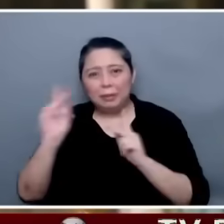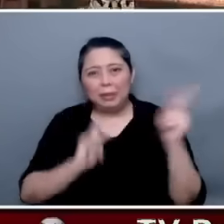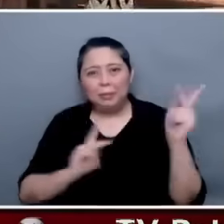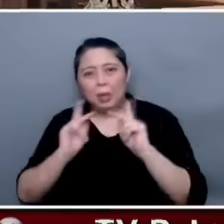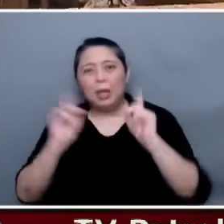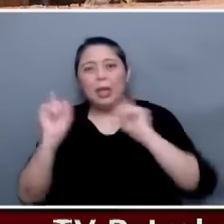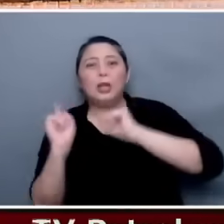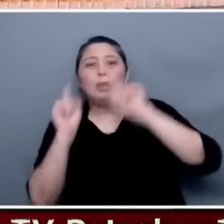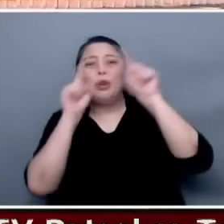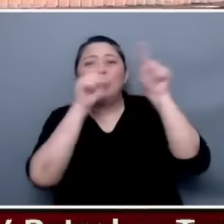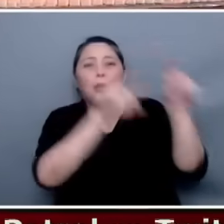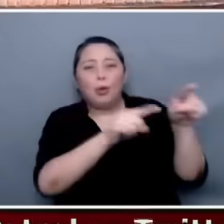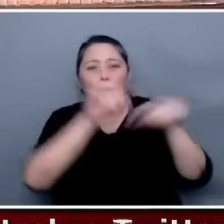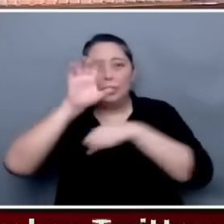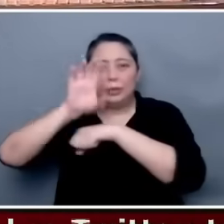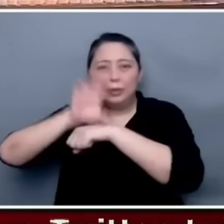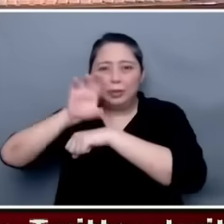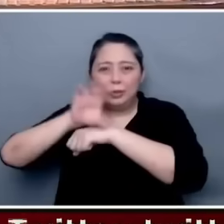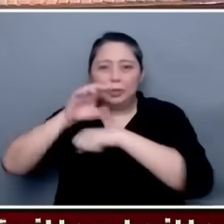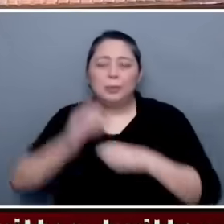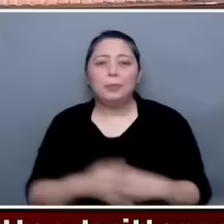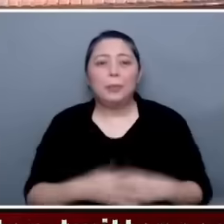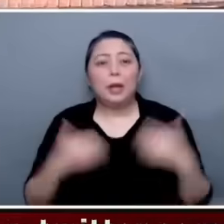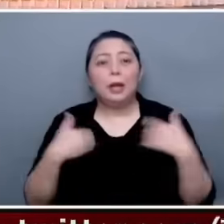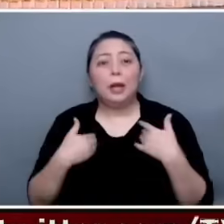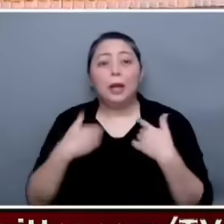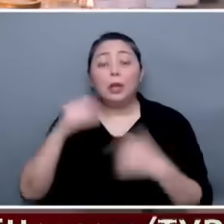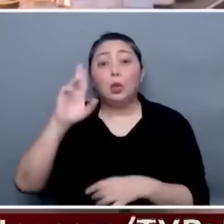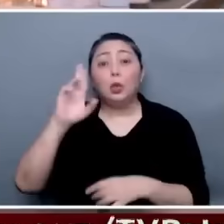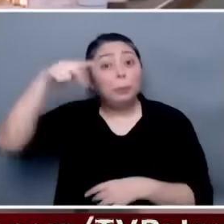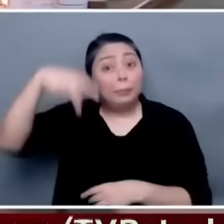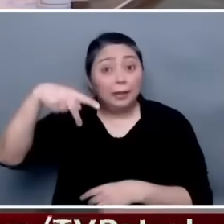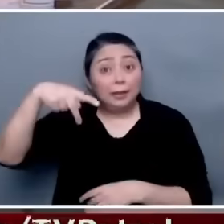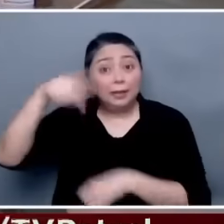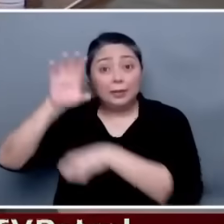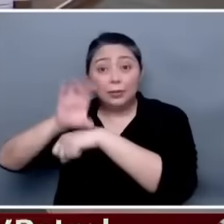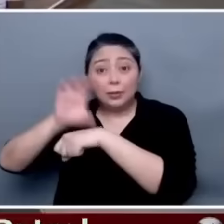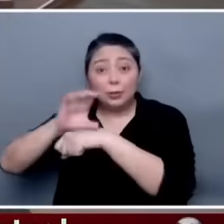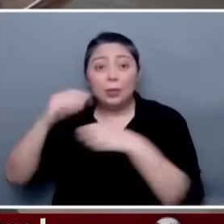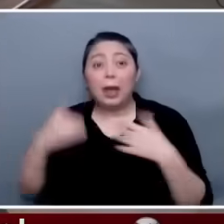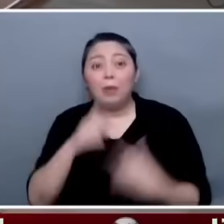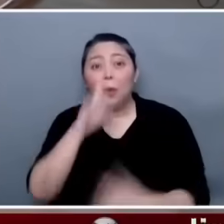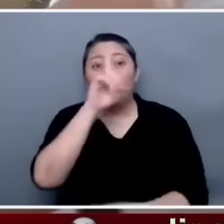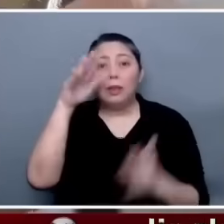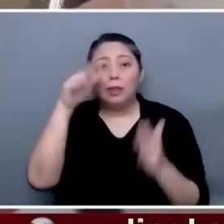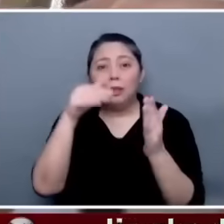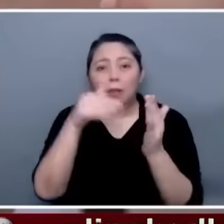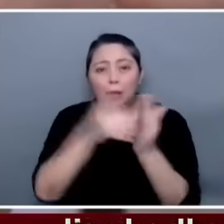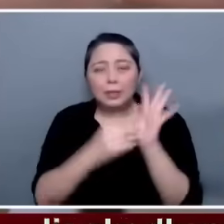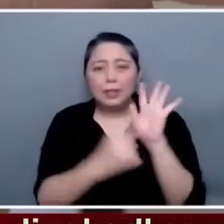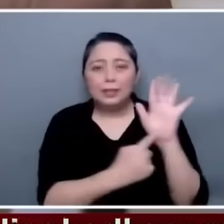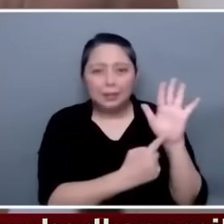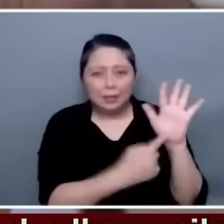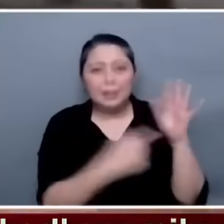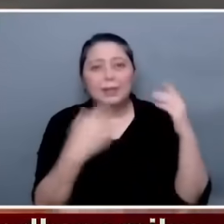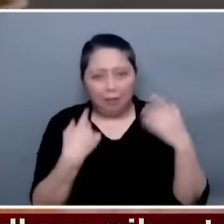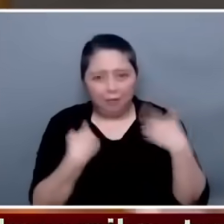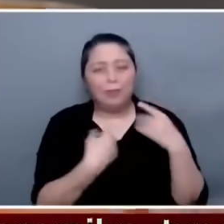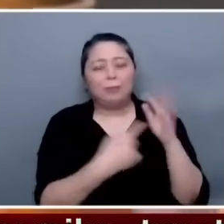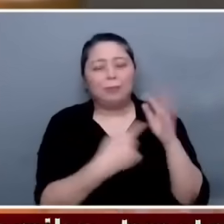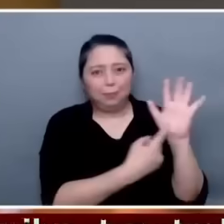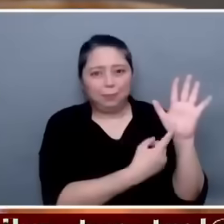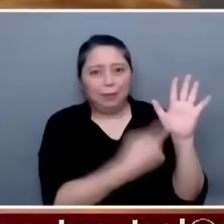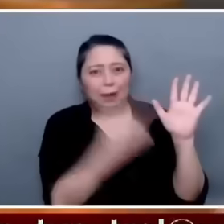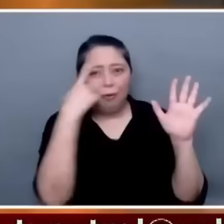kaanak. Sa Parish of the Holy Sacrifice sa UP Diliman, 1,000 kandila ang sinindihan para alalahanin at